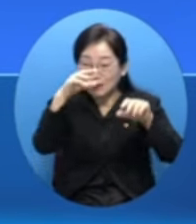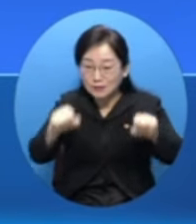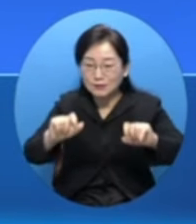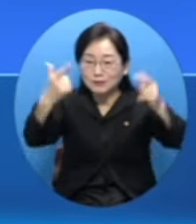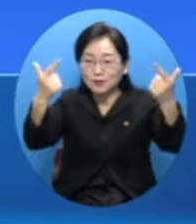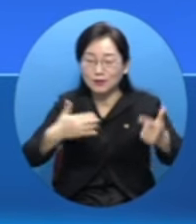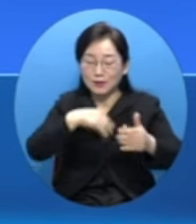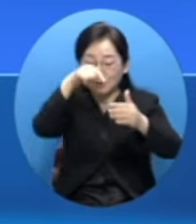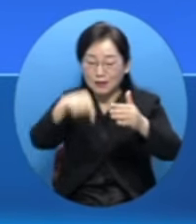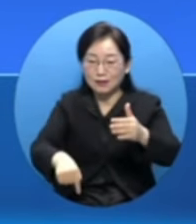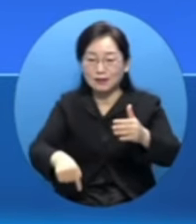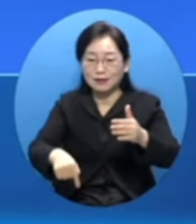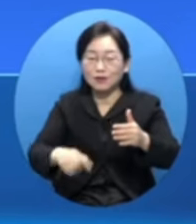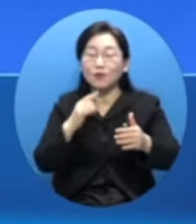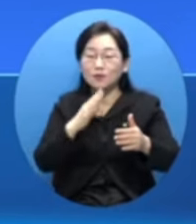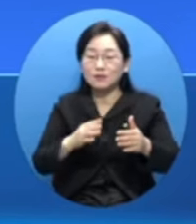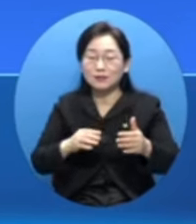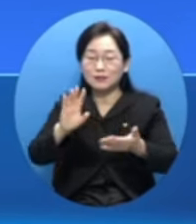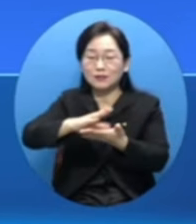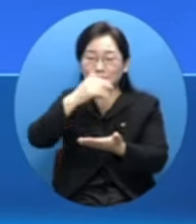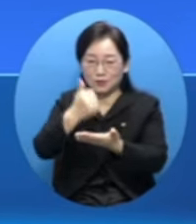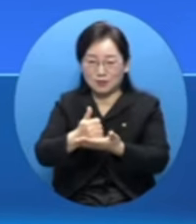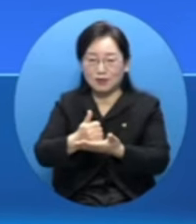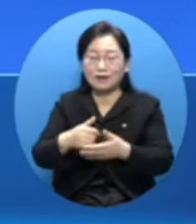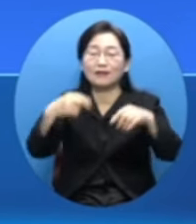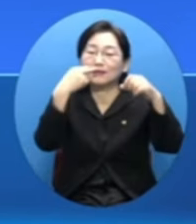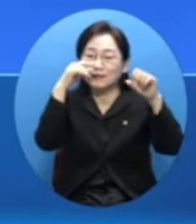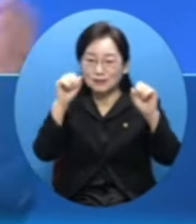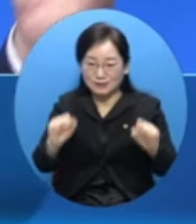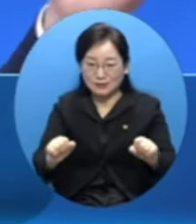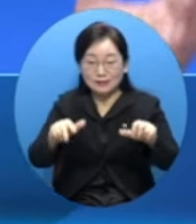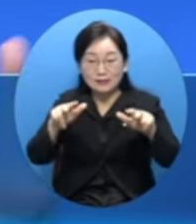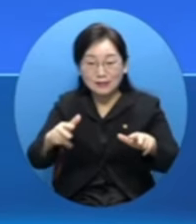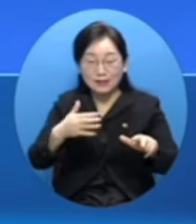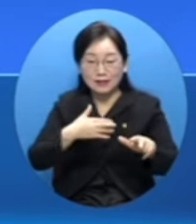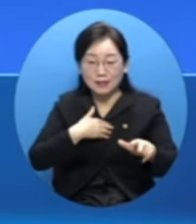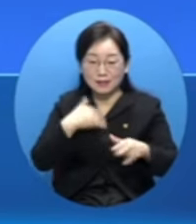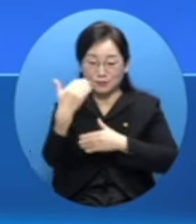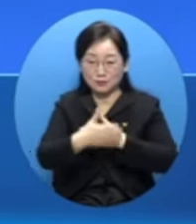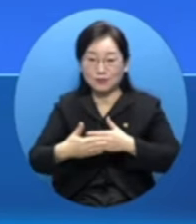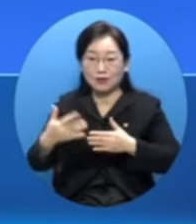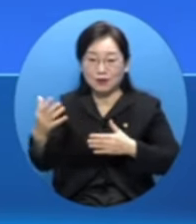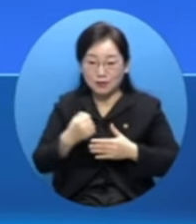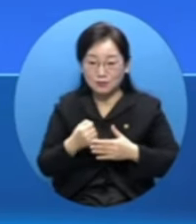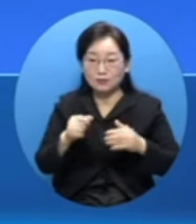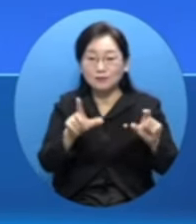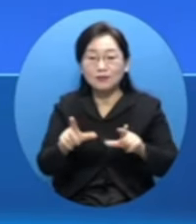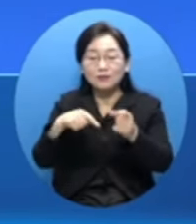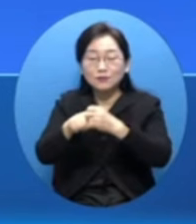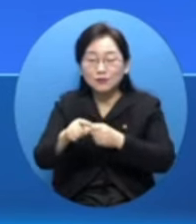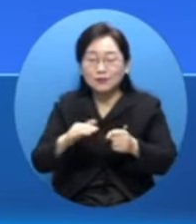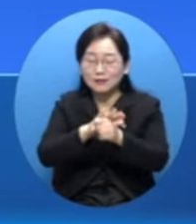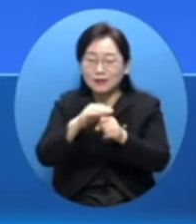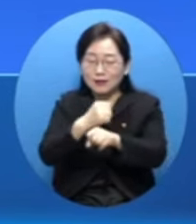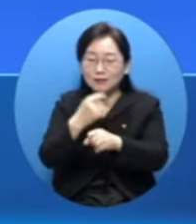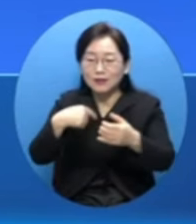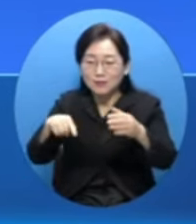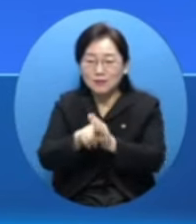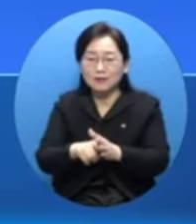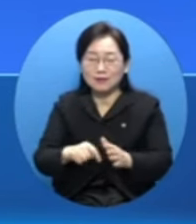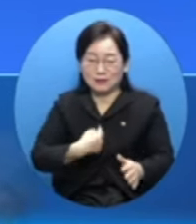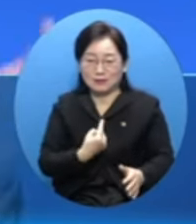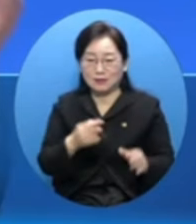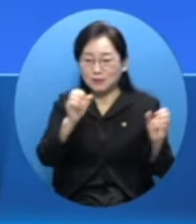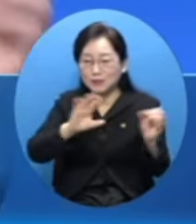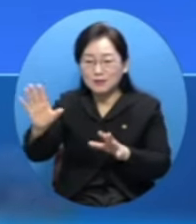아니요 내 안에 오직 내 안에 그리스도께서 사시는 것이라. 이제 내가 육체 가운데 사는 것은 나를 사랑하사 나를 위하여 자기